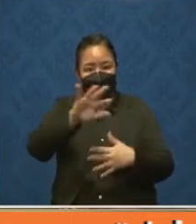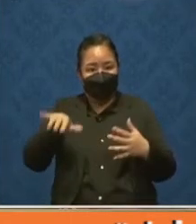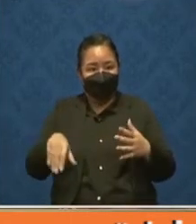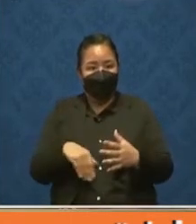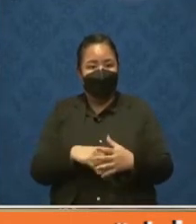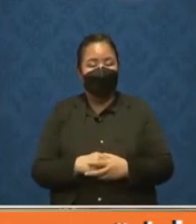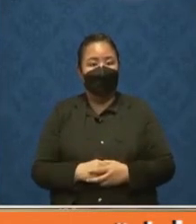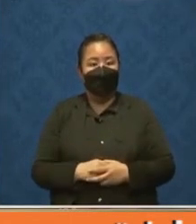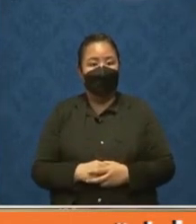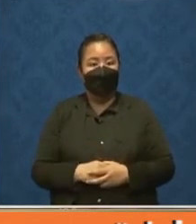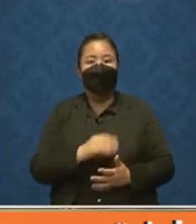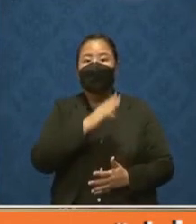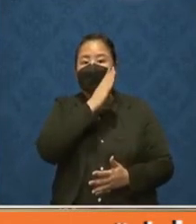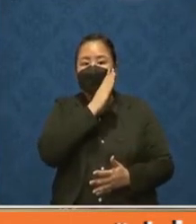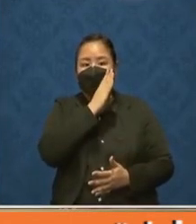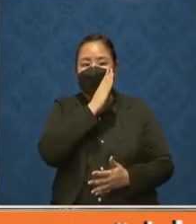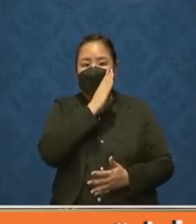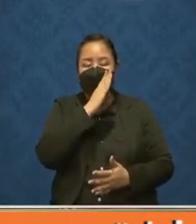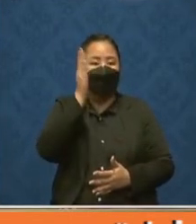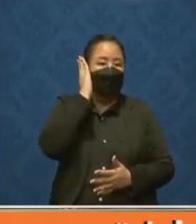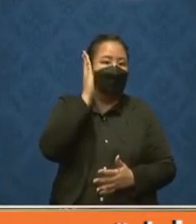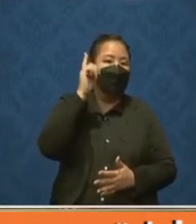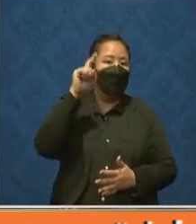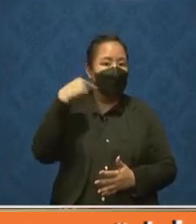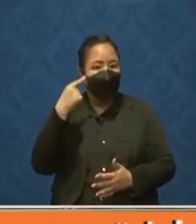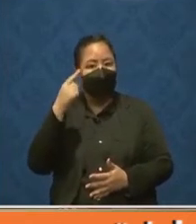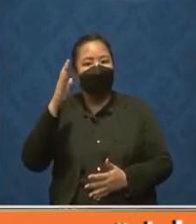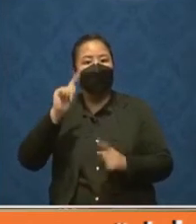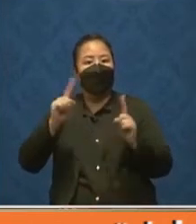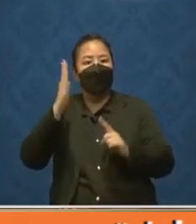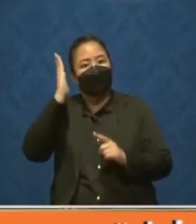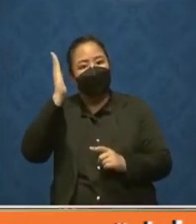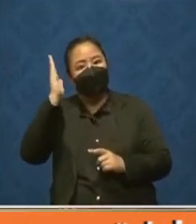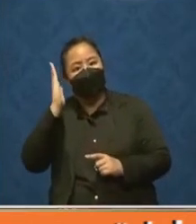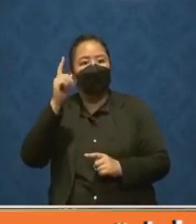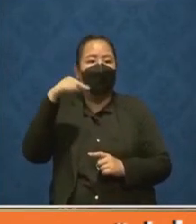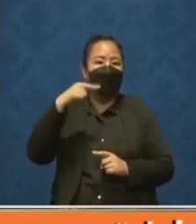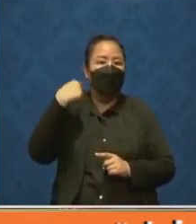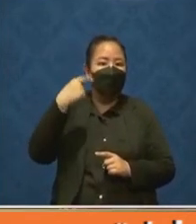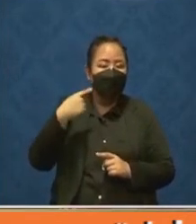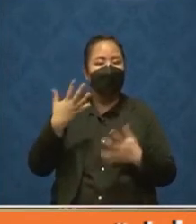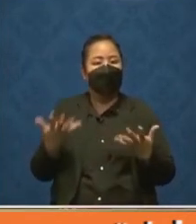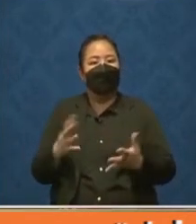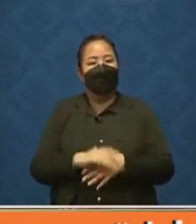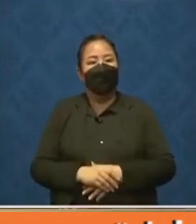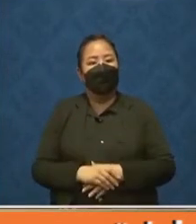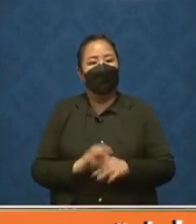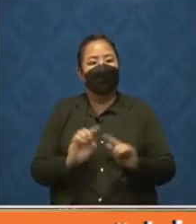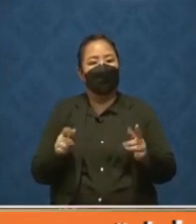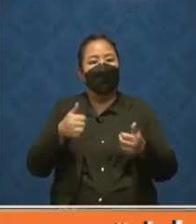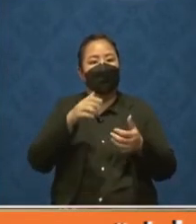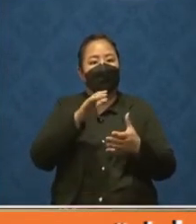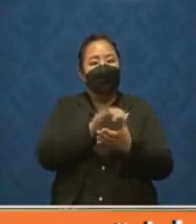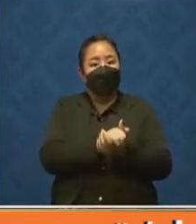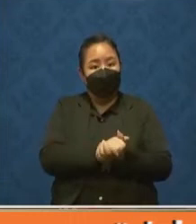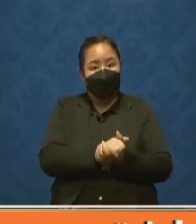นพูดง่ายๆก็คือว่าสมมุติเป็นคู่จะเป็นชายหญิงคู่รักเพศเดียวกันเขาอาจจะเลือกที่จะใช้ระบบสมรสหรือไป